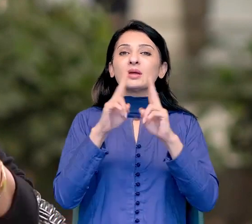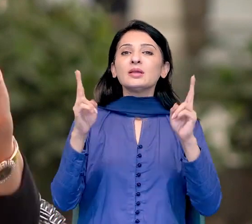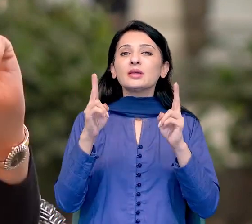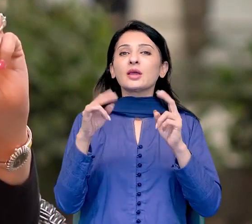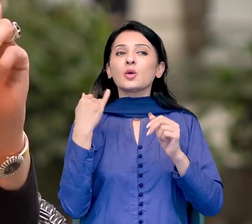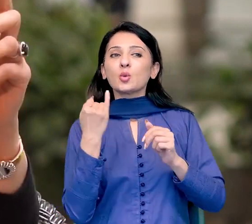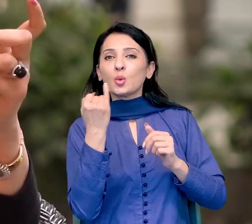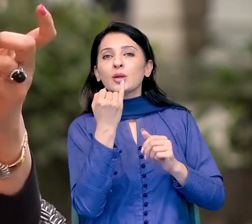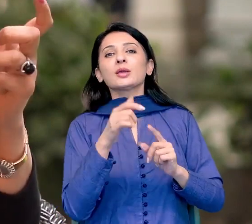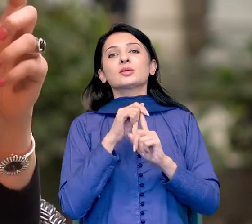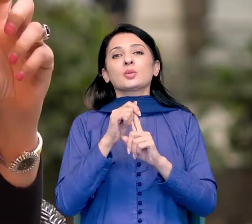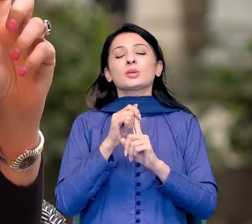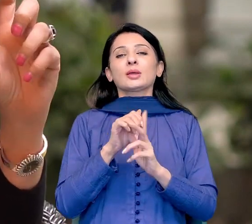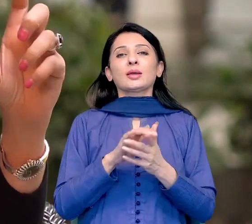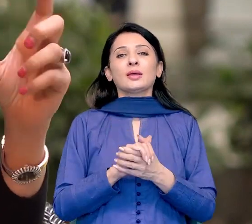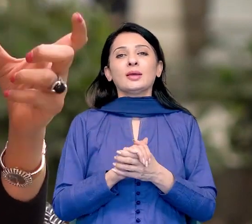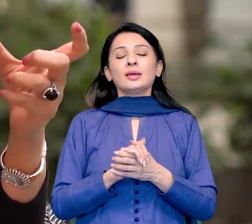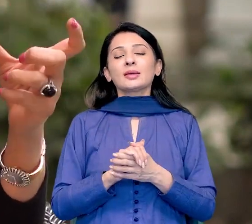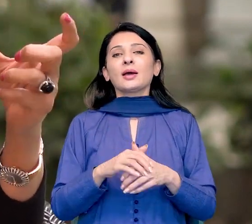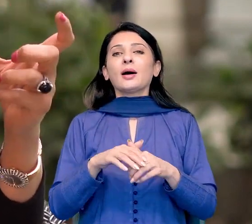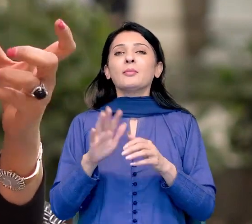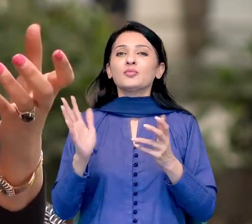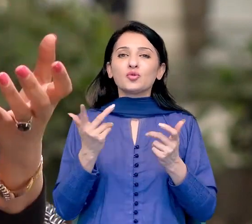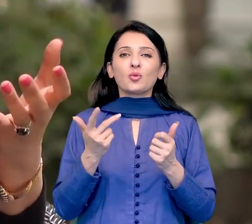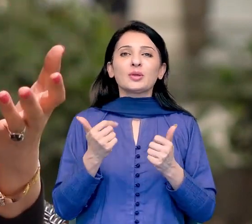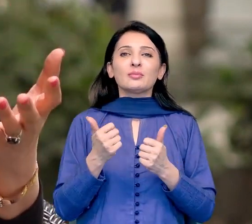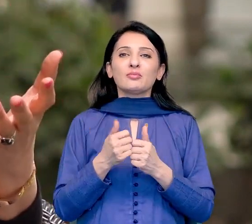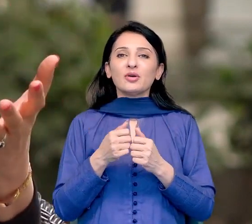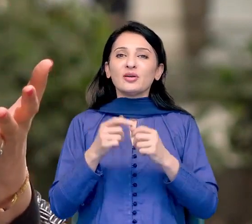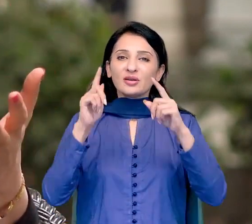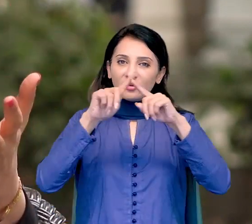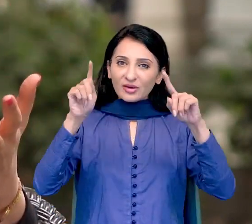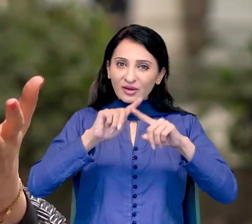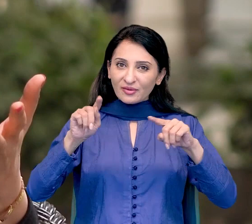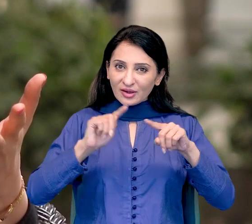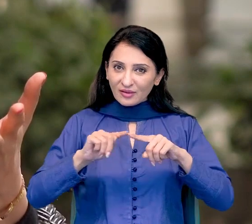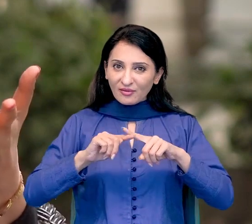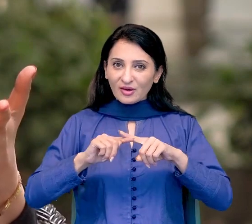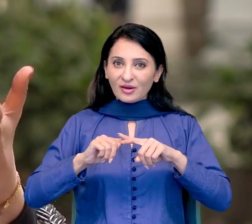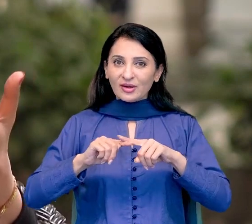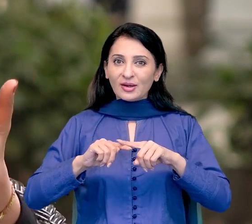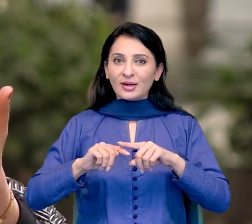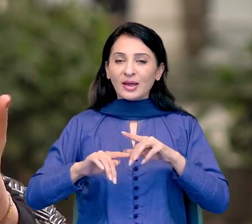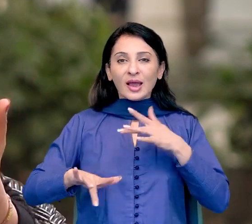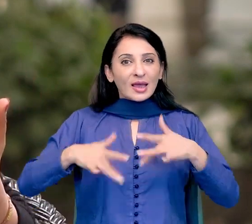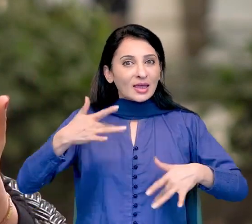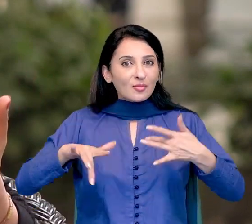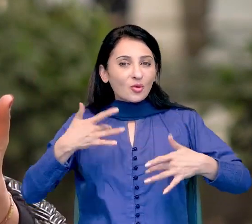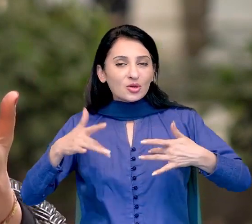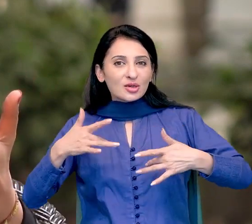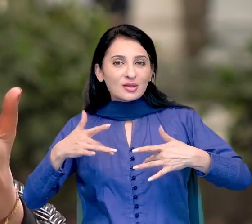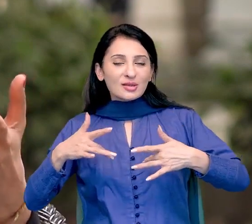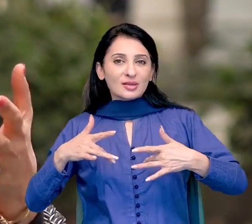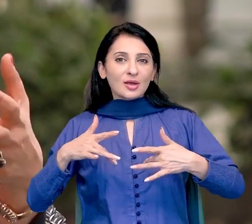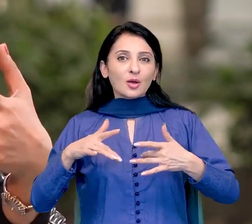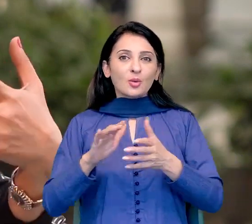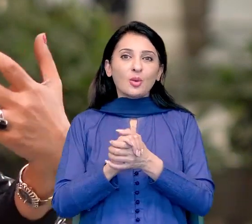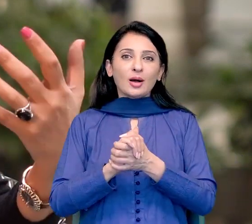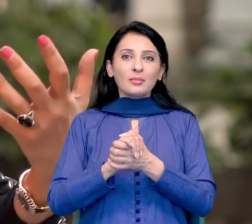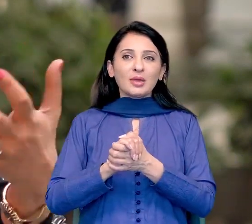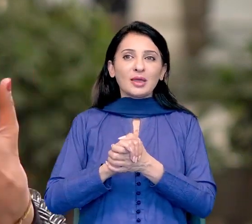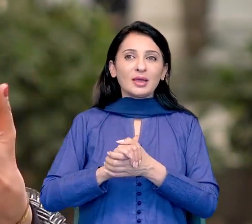سو وی ہیو ٹو سارٹ آف فائنڈ ویز کہ وہ جو ہماری نیڈ ہے ٹو ایکسپریس لو, ٹو ایکسپریس اے سینس آف کمیونٹی,